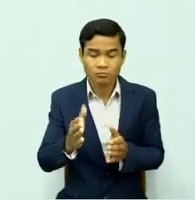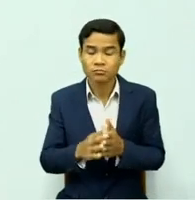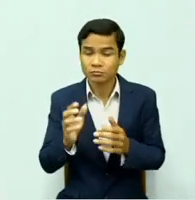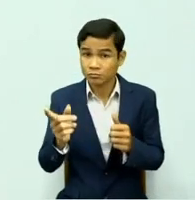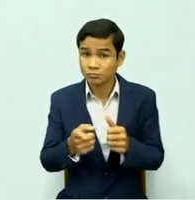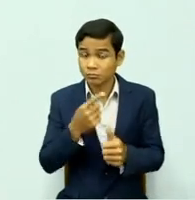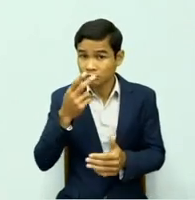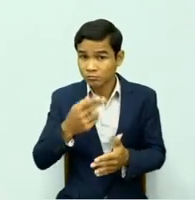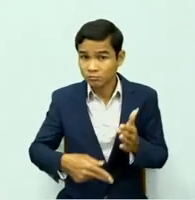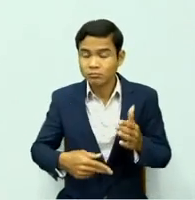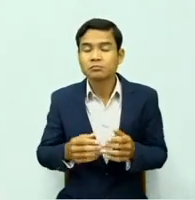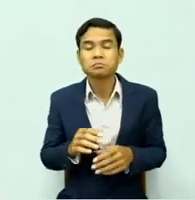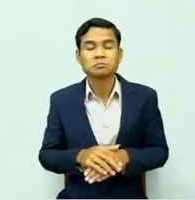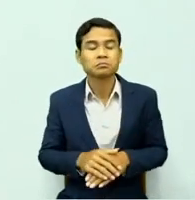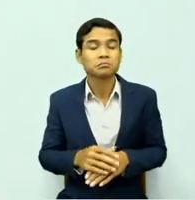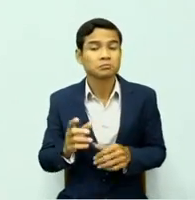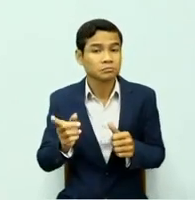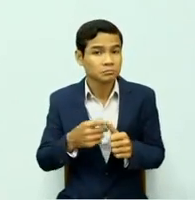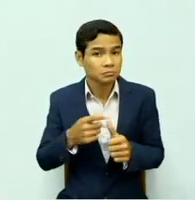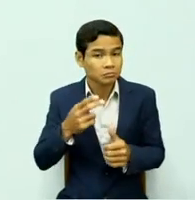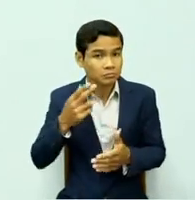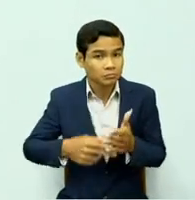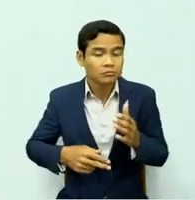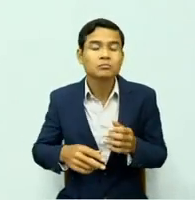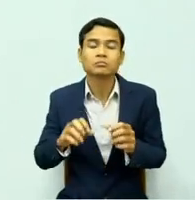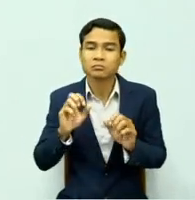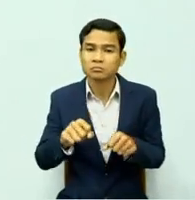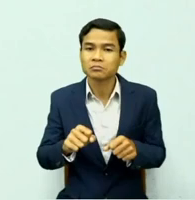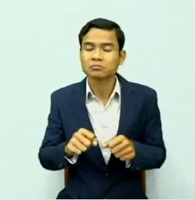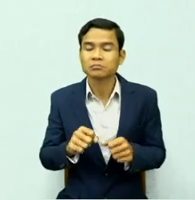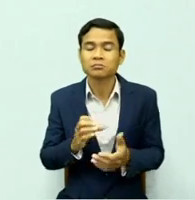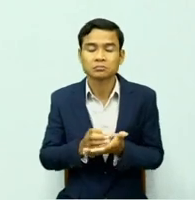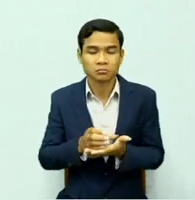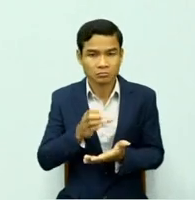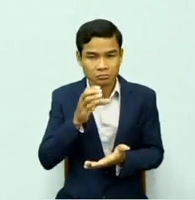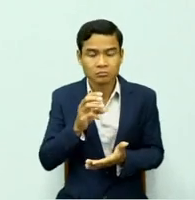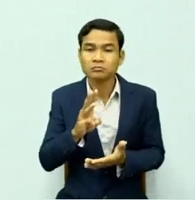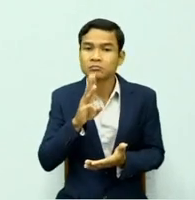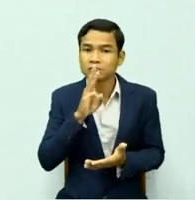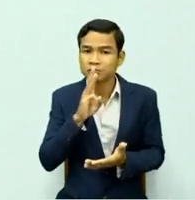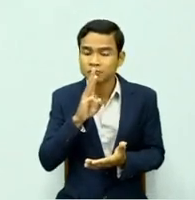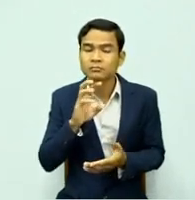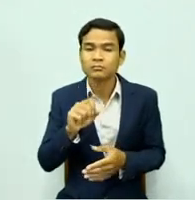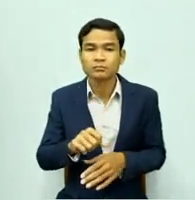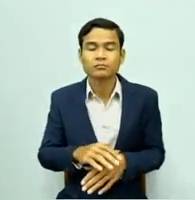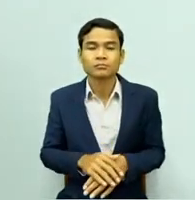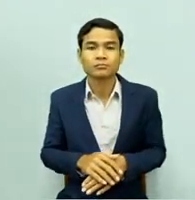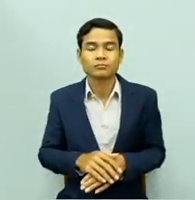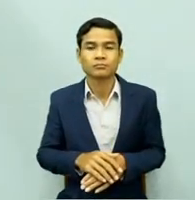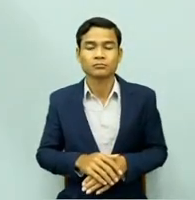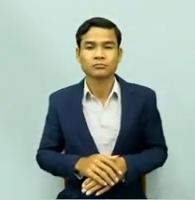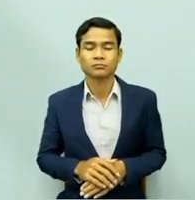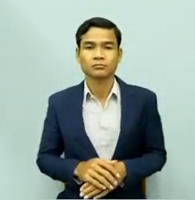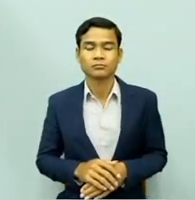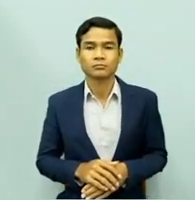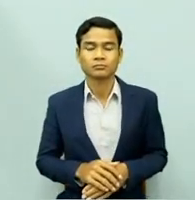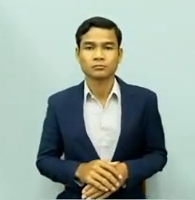អីកូនគឺអីនេះចាដំបងគឺដបទឹកដបទឹកសតណាកូនចា